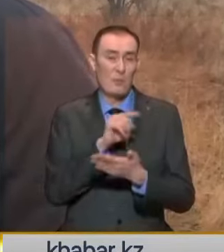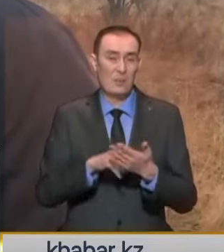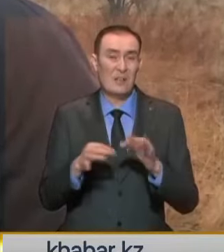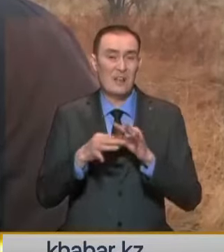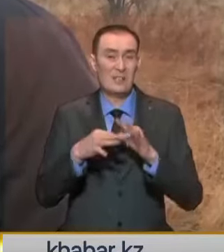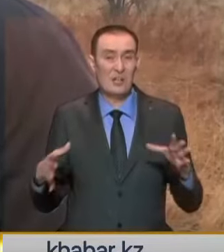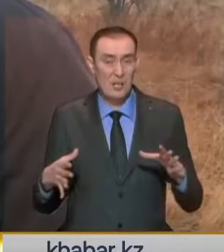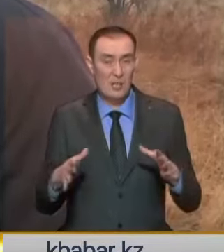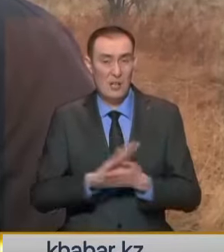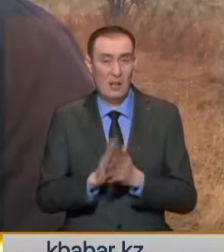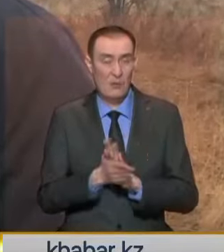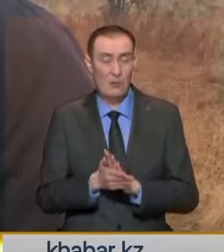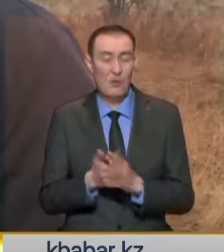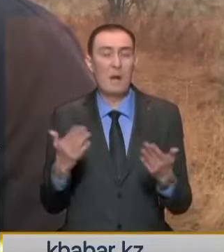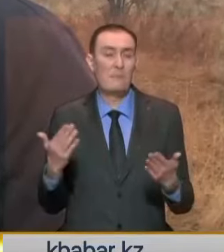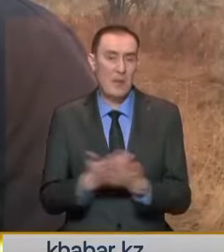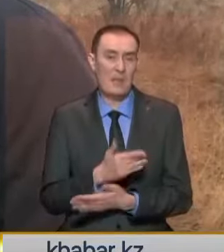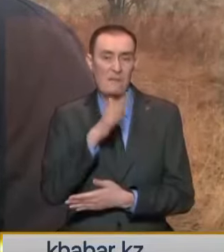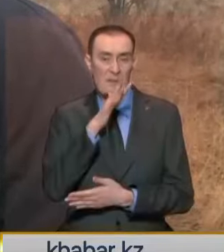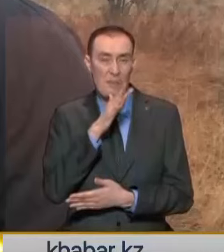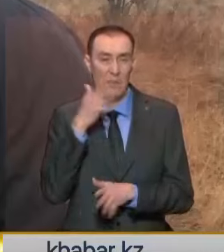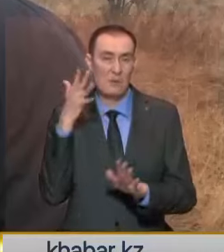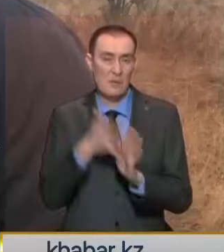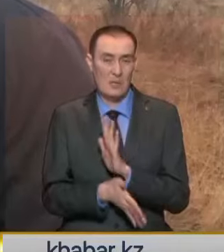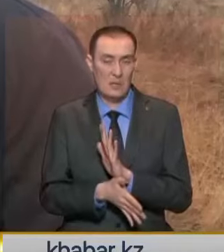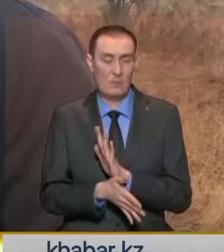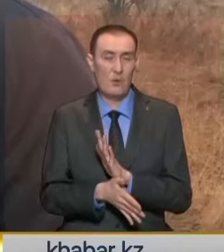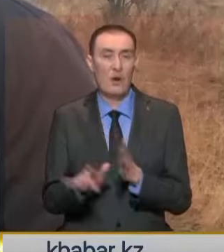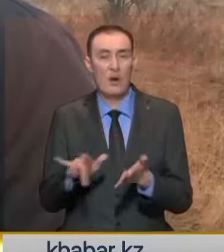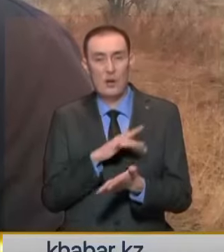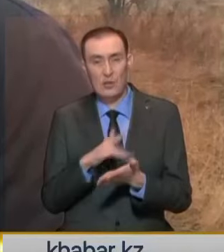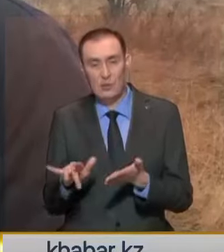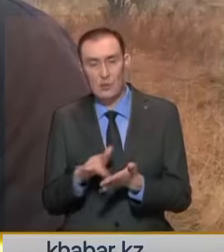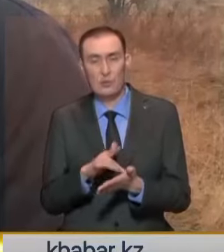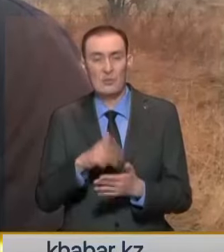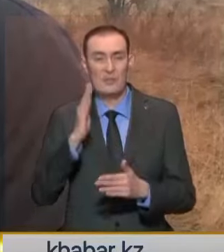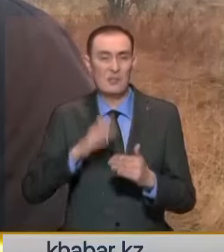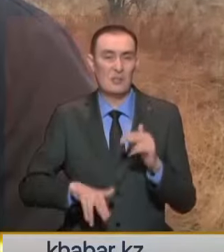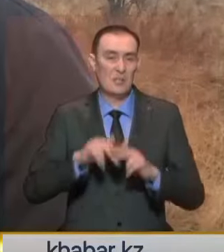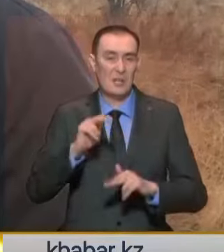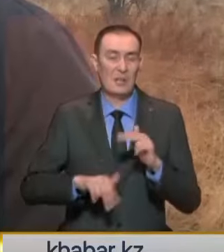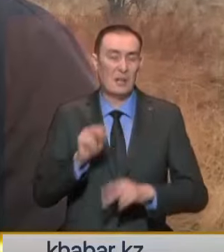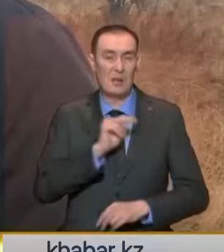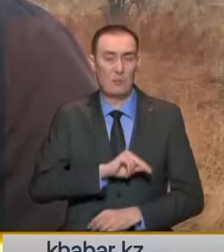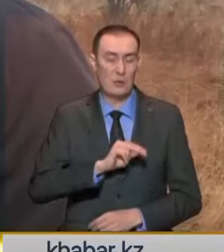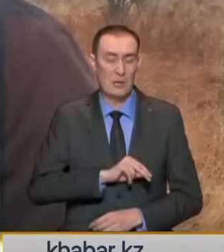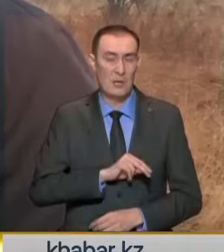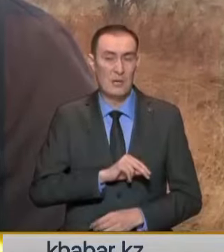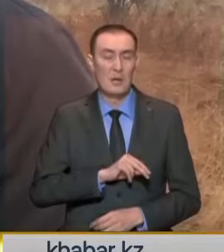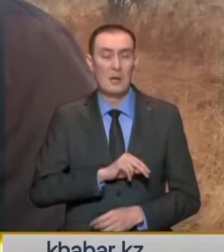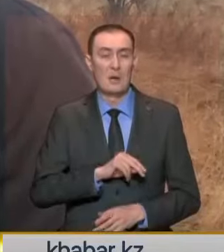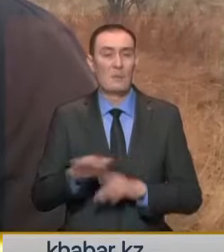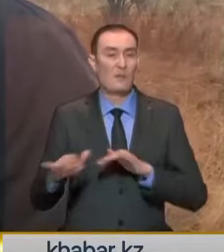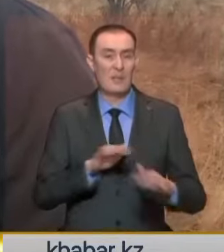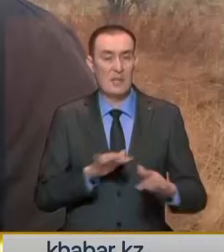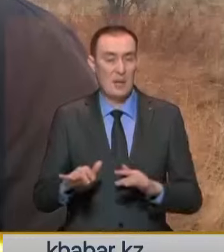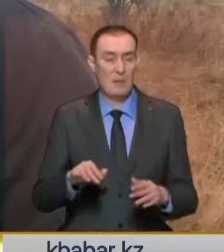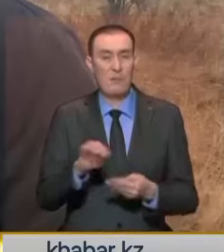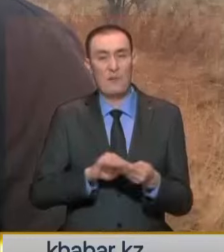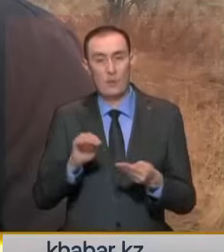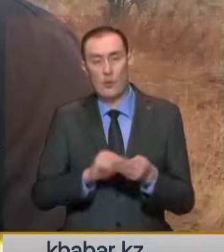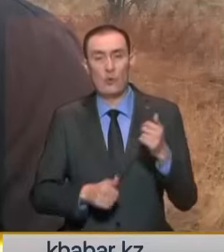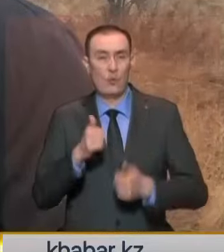расторжения, то это займет определенные сроки по расчету завершения строительно-монтажных работ, проведения также